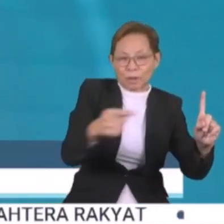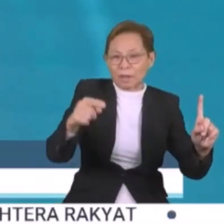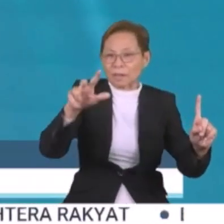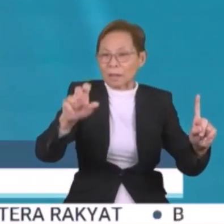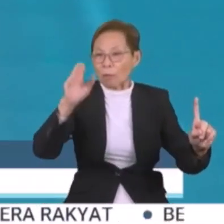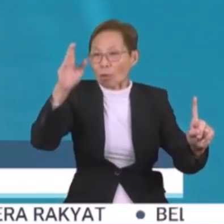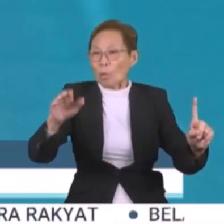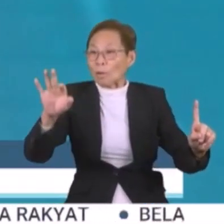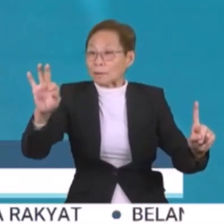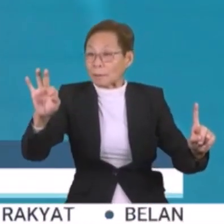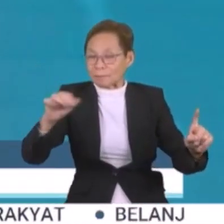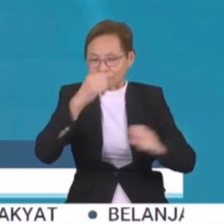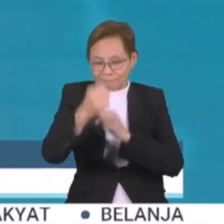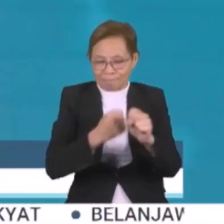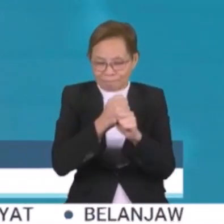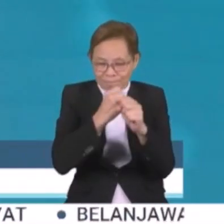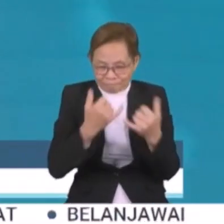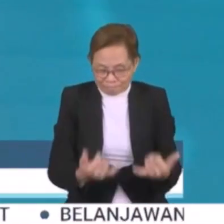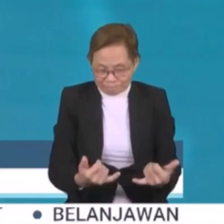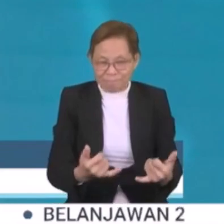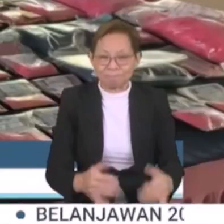30 September tahun ini.